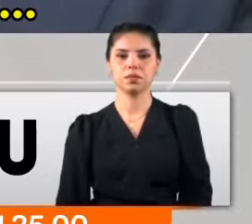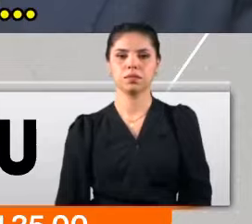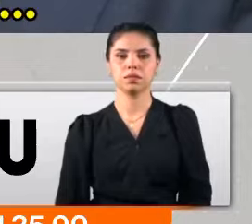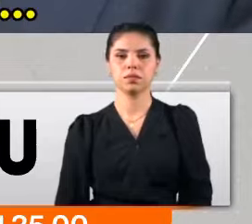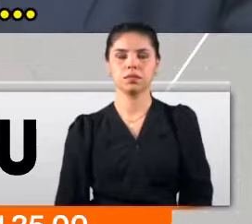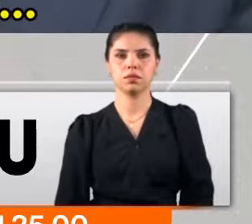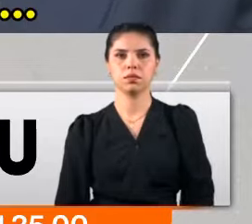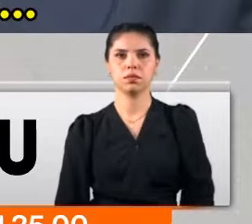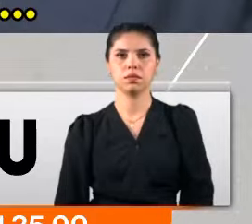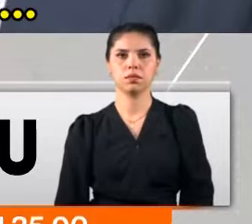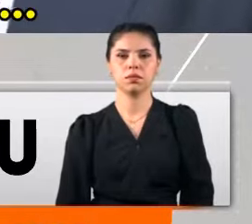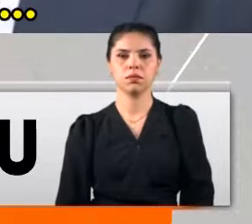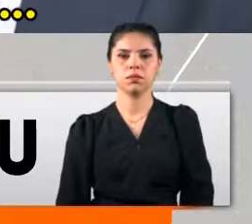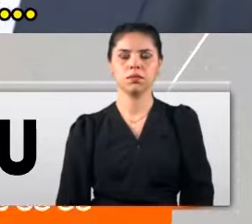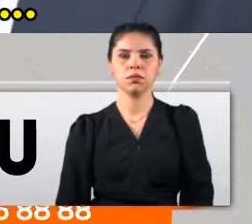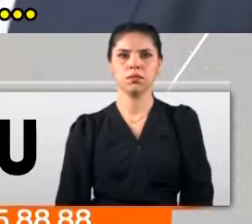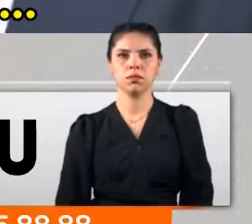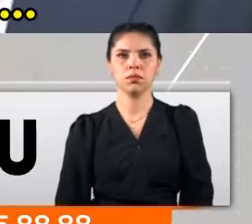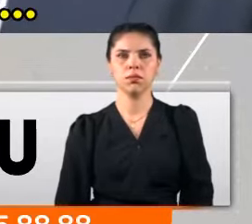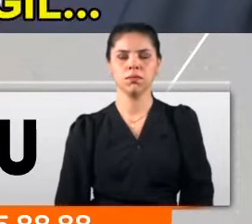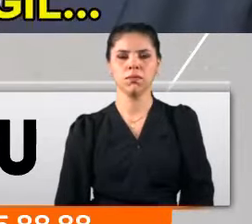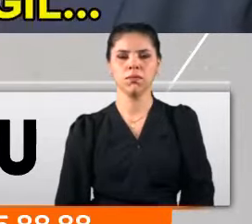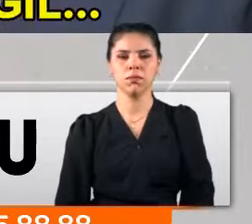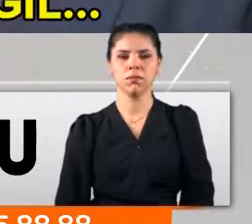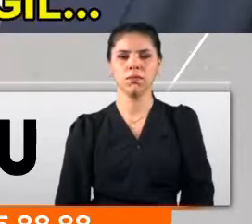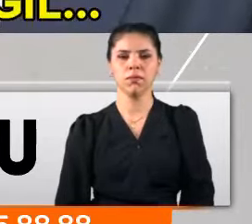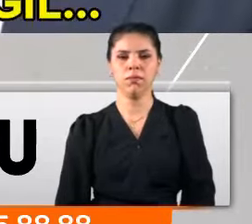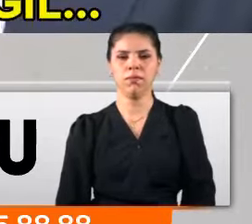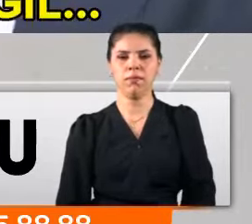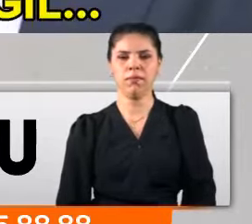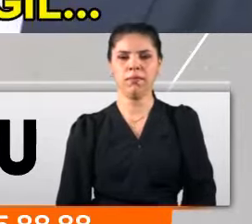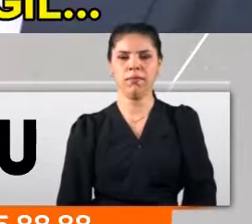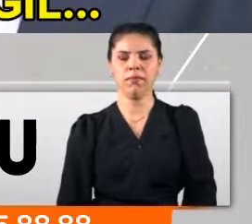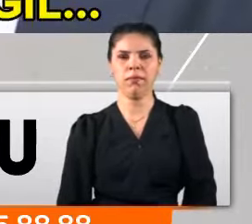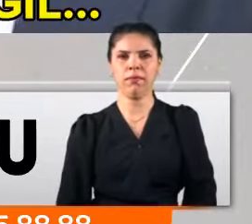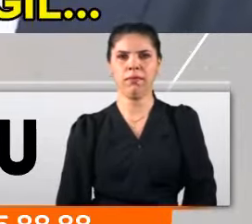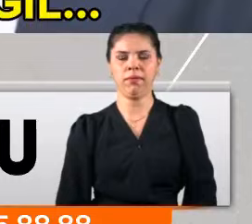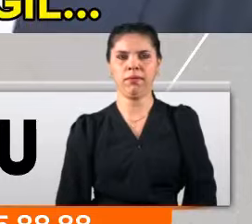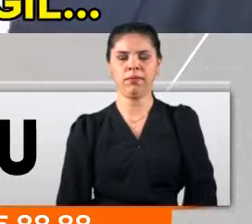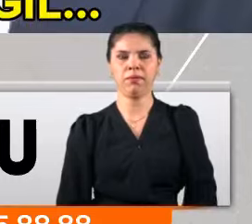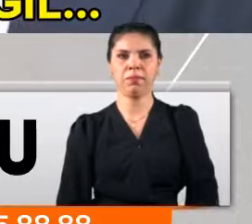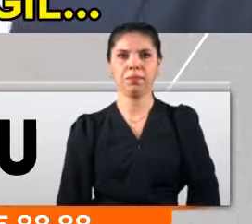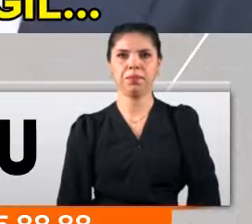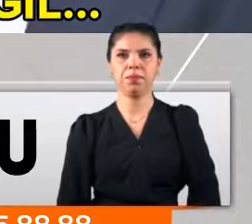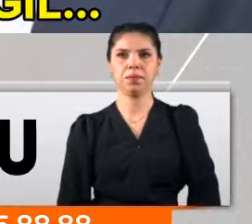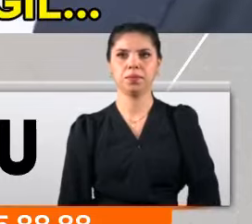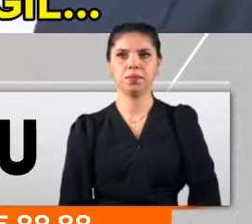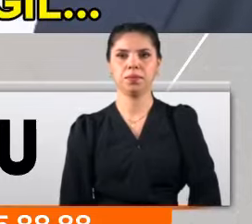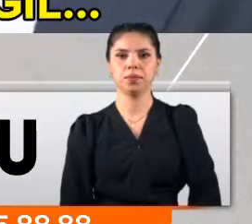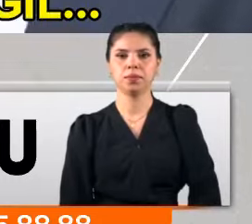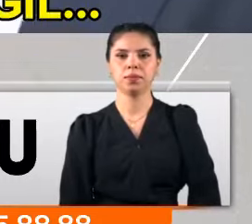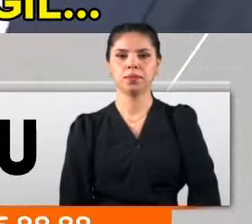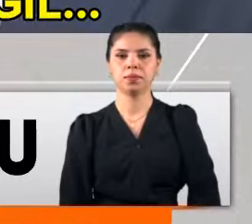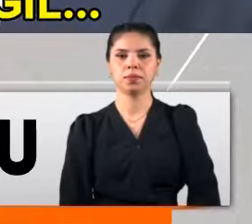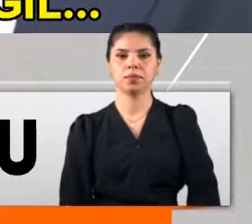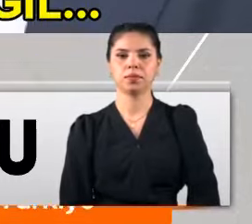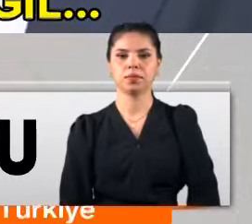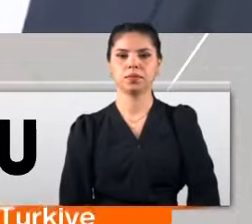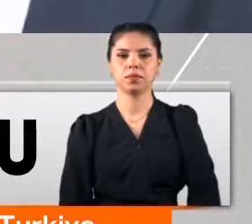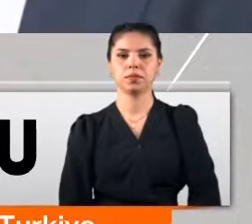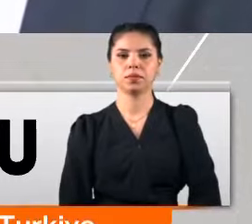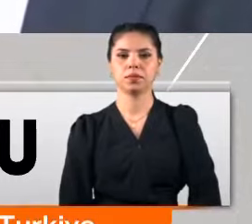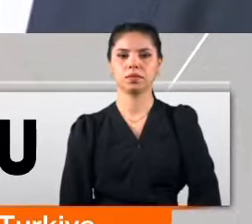şikayetlerde görülüyor ki vatandaşın hesabında parası var, fatura ödeniyor. Bununla ilgili faiz ve komisyon yansıtılıyor. Bu kredili mevduat